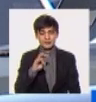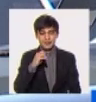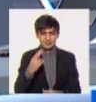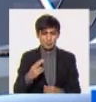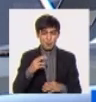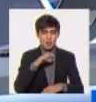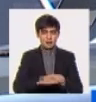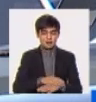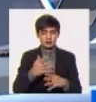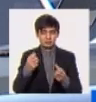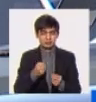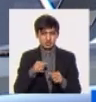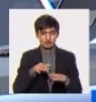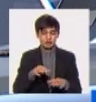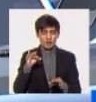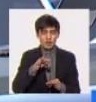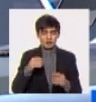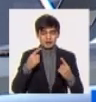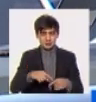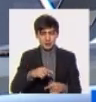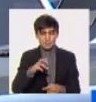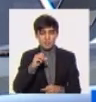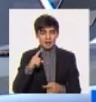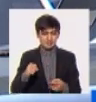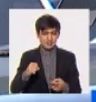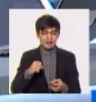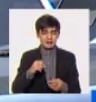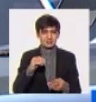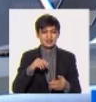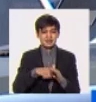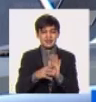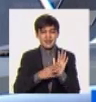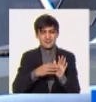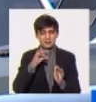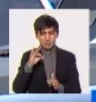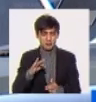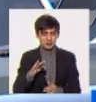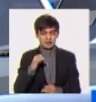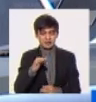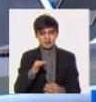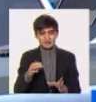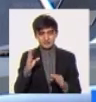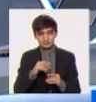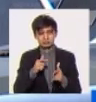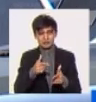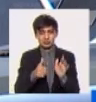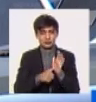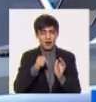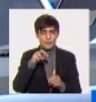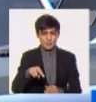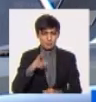Национальный банк принял решение снизить базовую ставку до уровня 9,5%. Изменение вступает в силу с 6